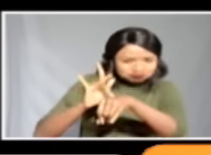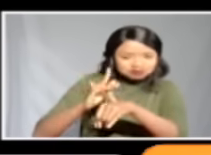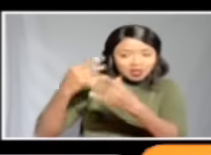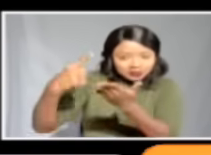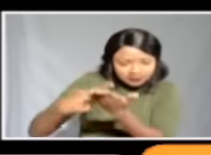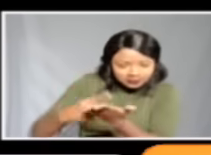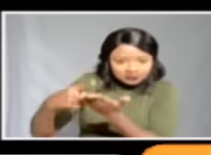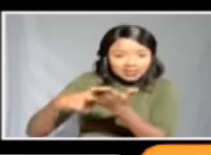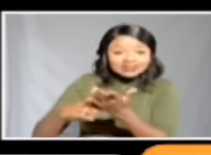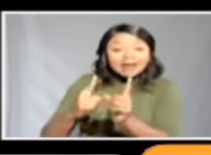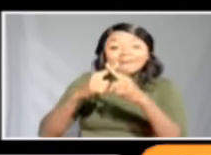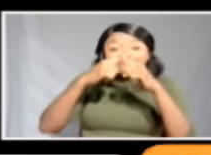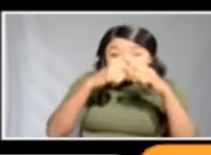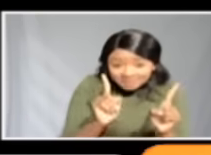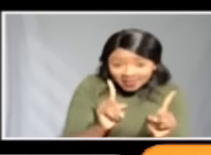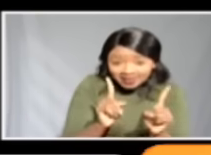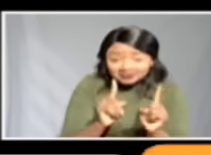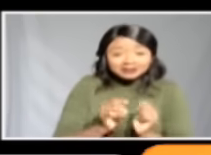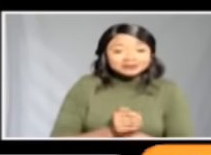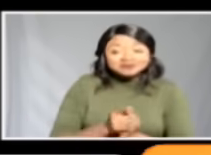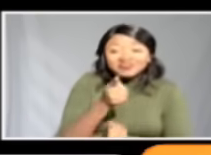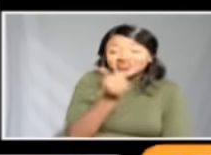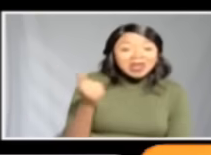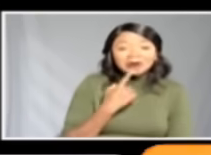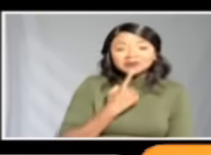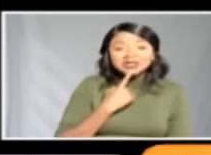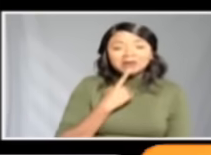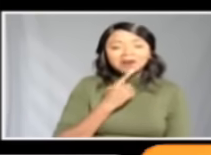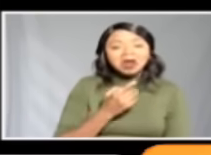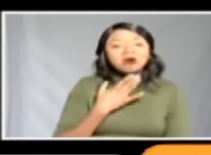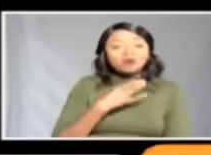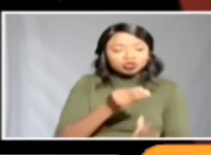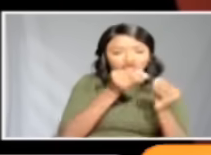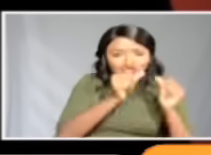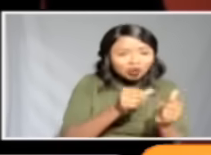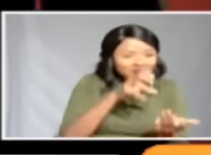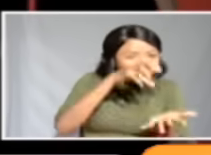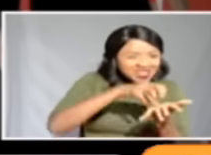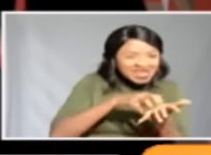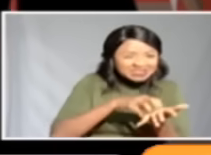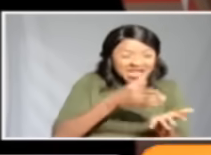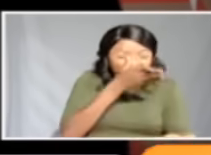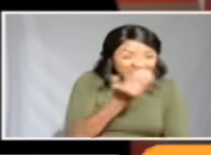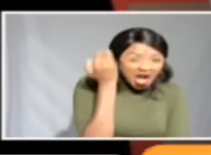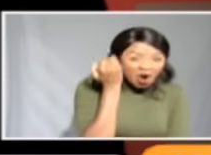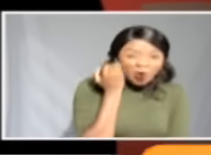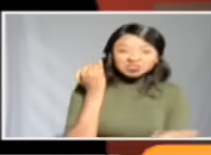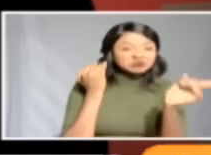lakini tayari walikuwa wameamua kutatua kesi nje ya mahakama na